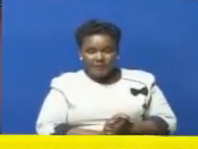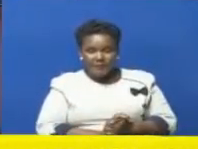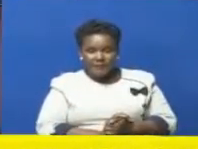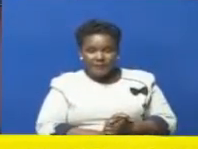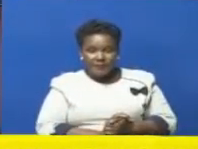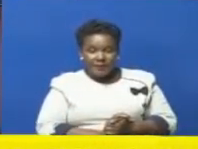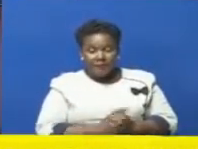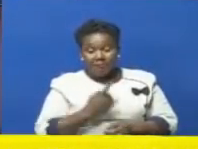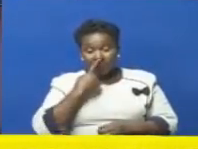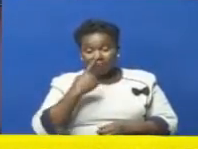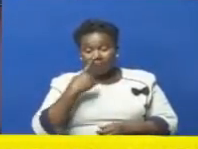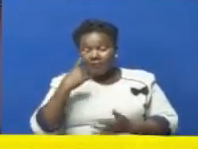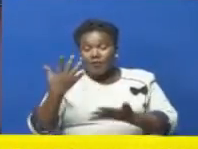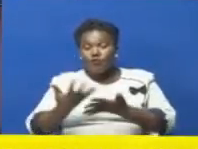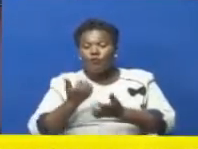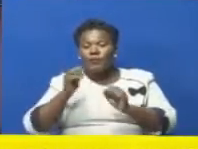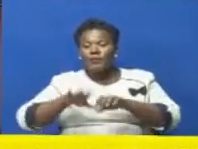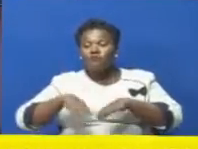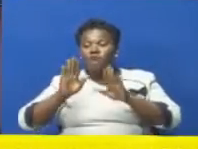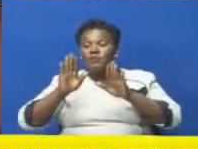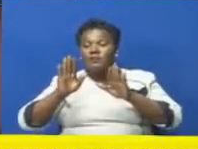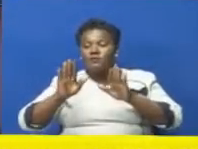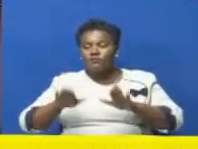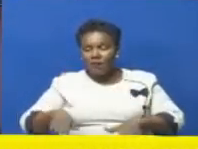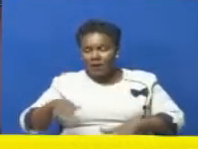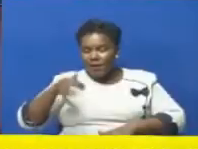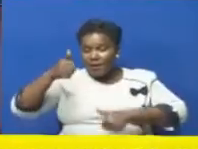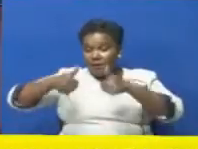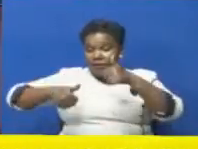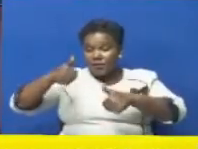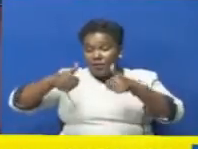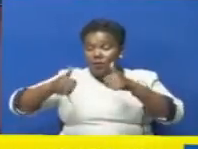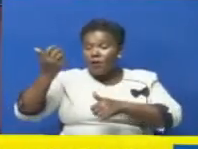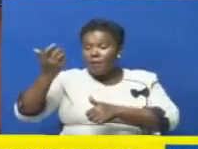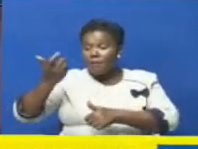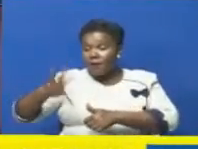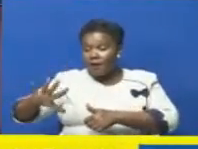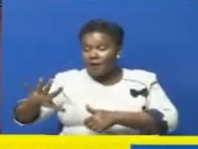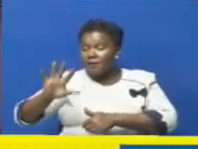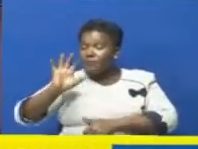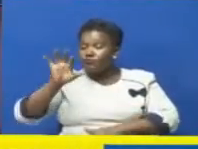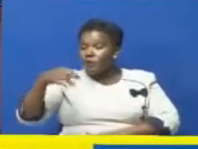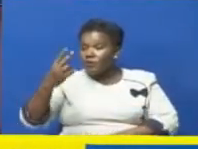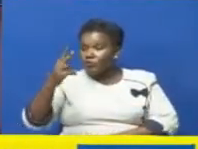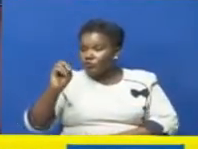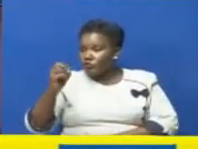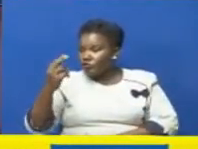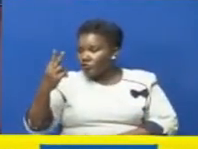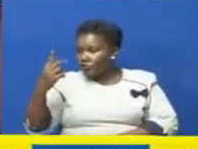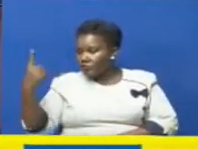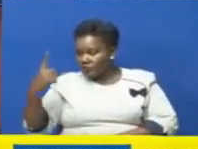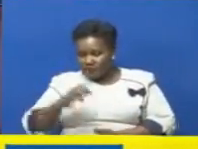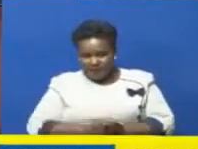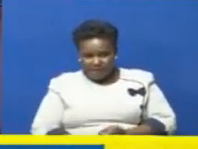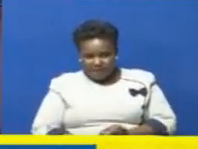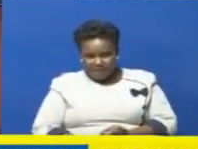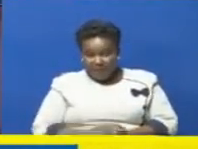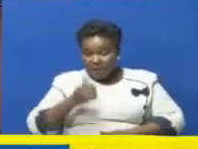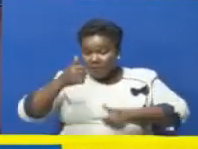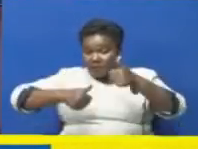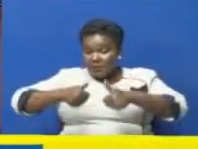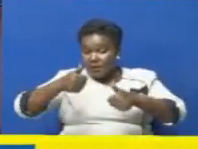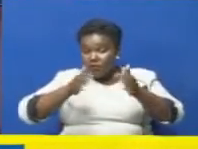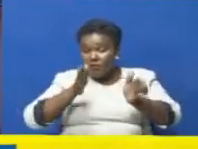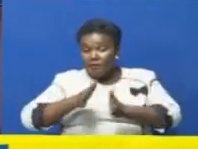imetamba kunyakua ubingwa wa michuano ya taifa ya maji Cup 2021 yaliyoandaliwa na Wizara ya Maji kwa kushirikiana